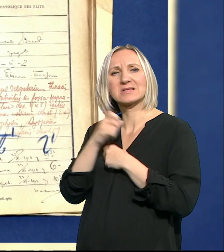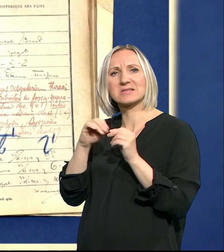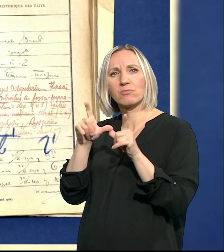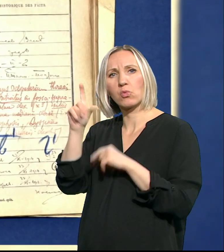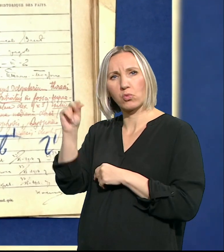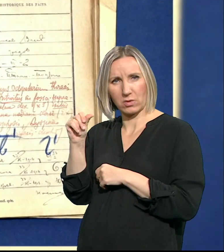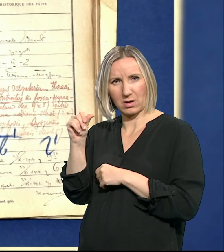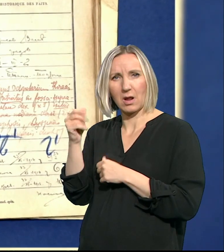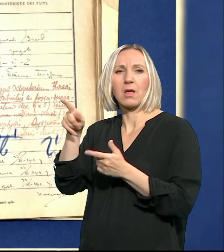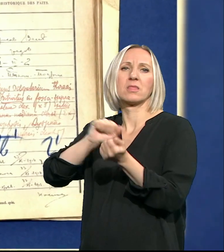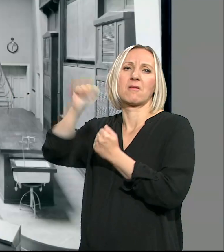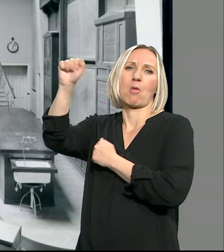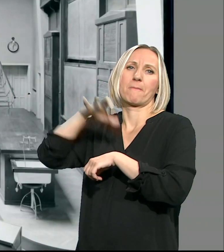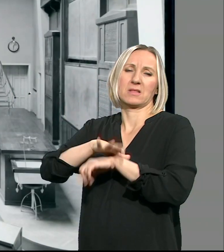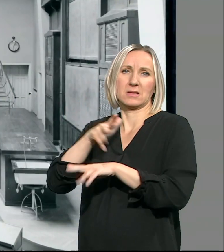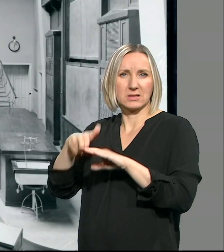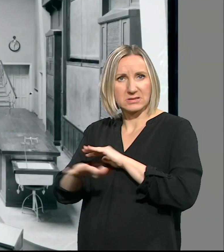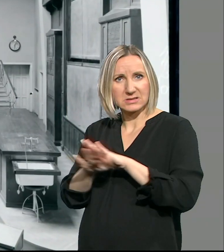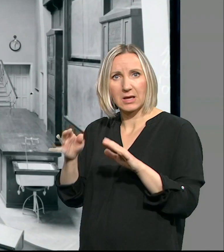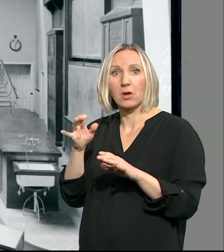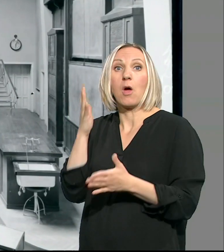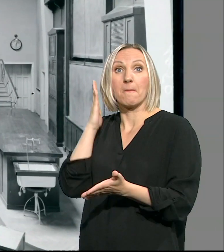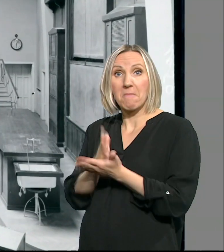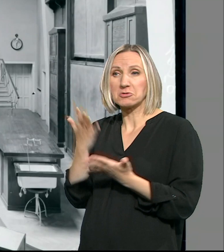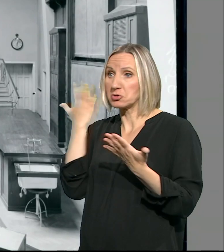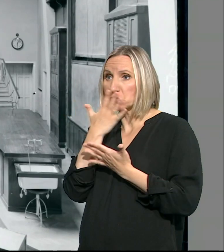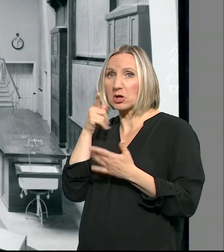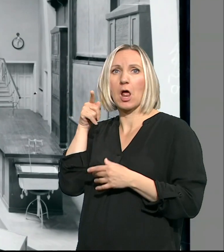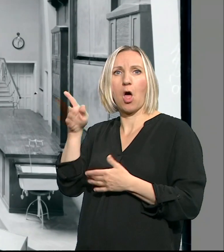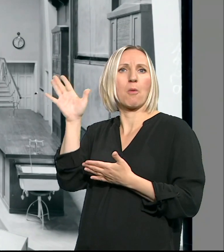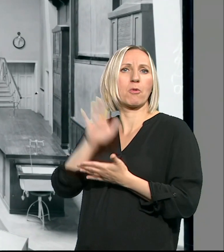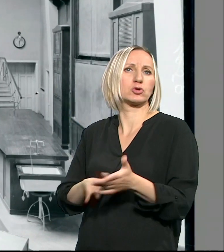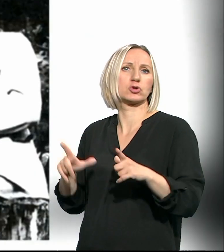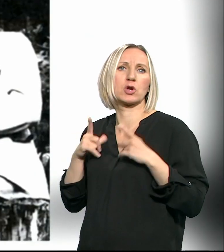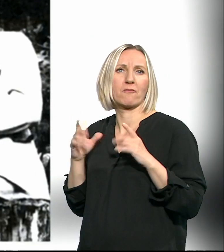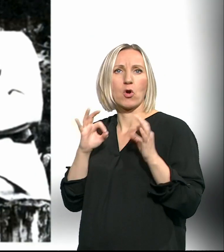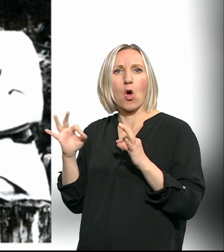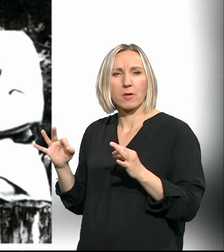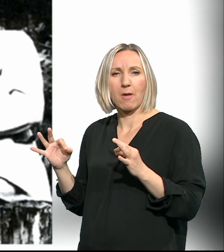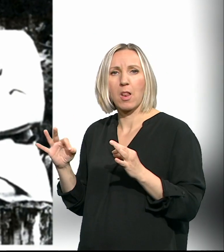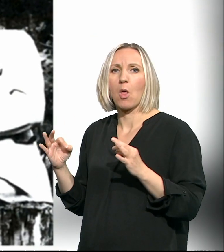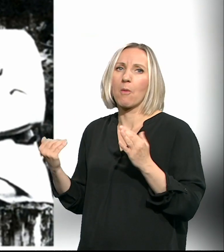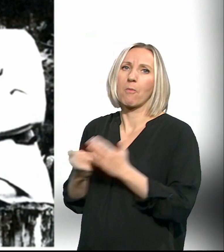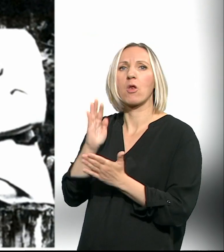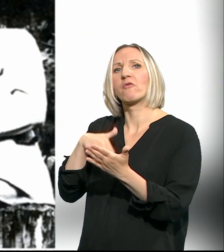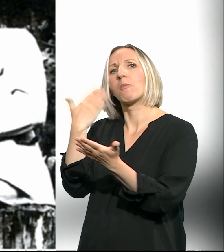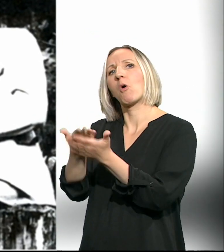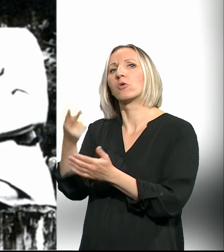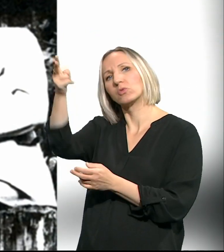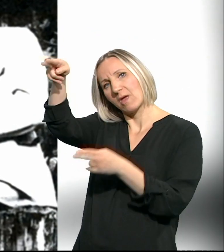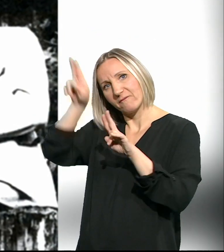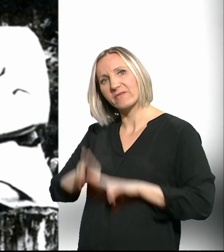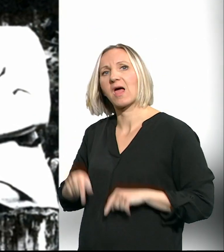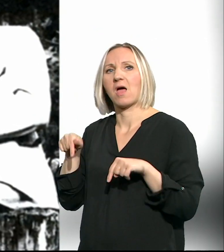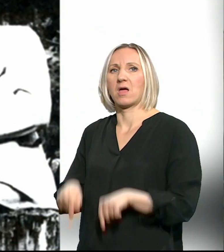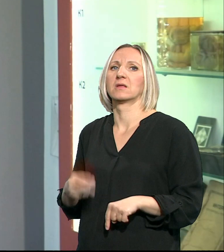godine diplomirao medicinu. I taman kada se činilo da je uzeo život u svoje ruke, stiže nova ponuda za povratak u